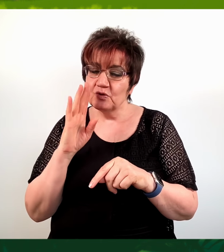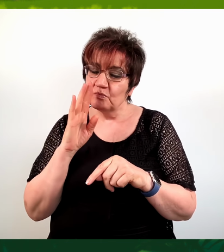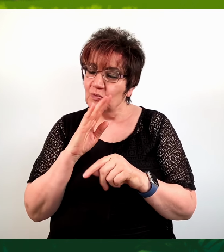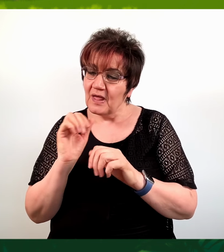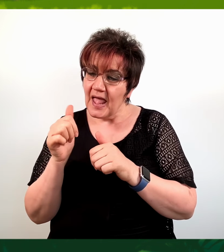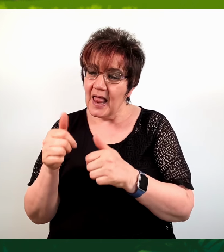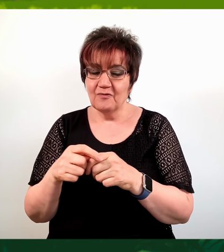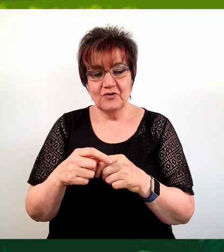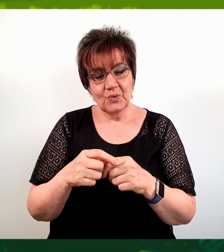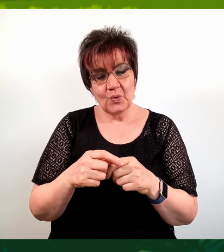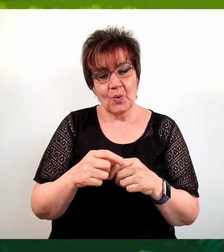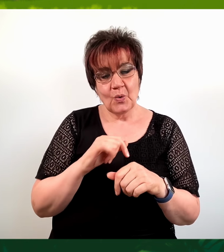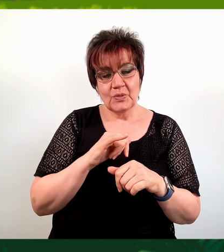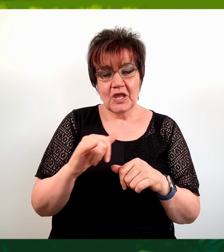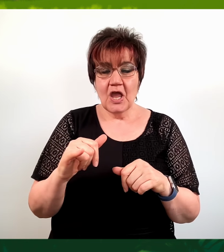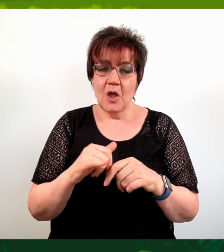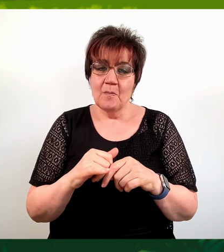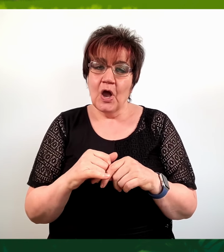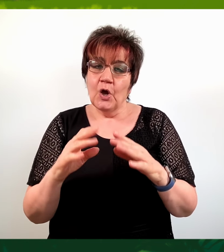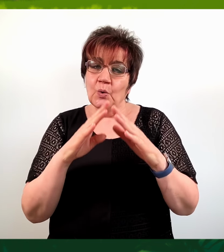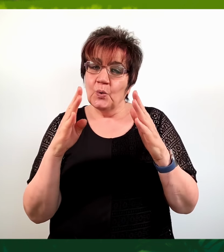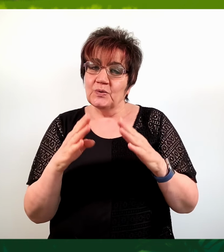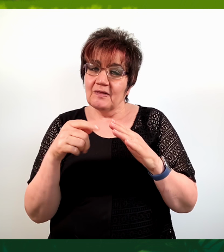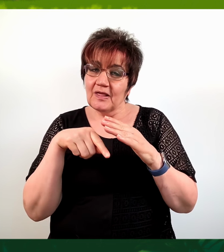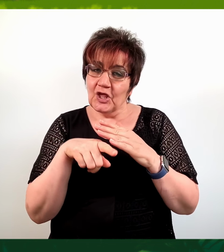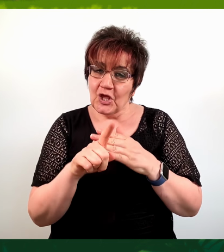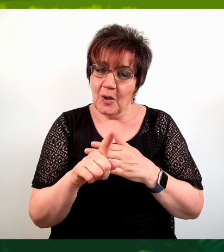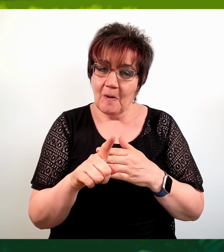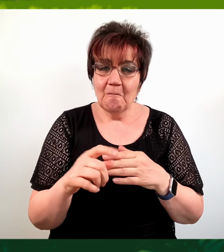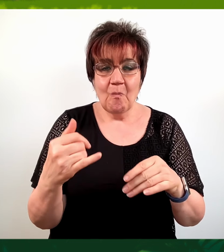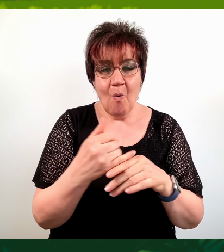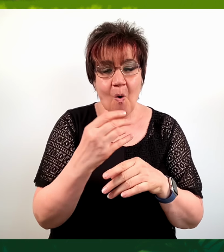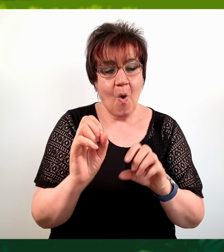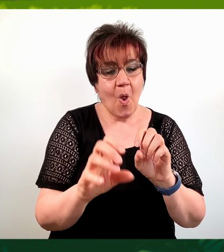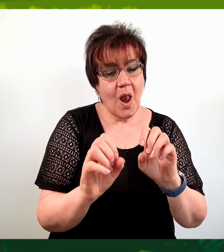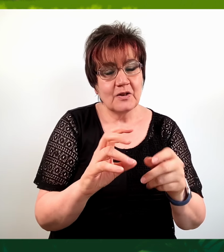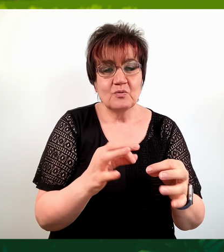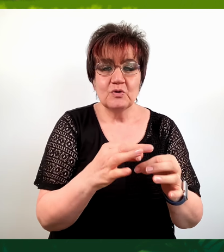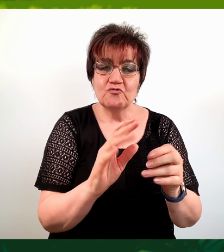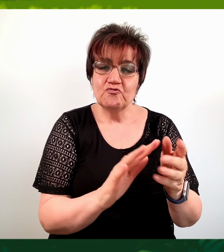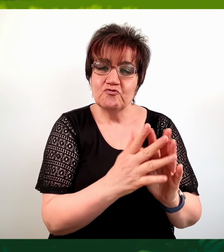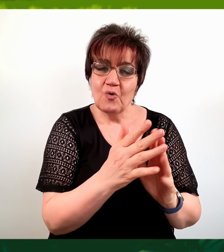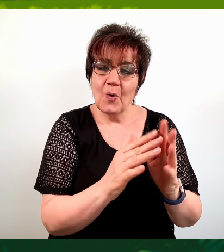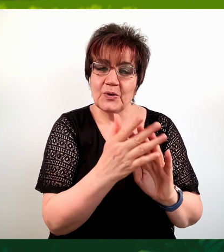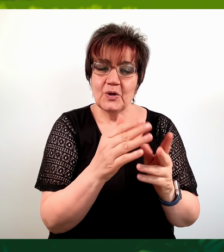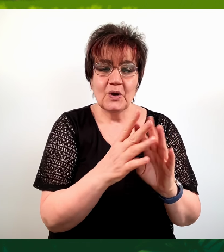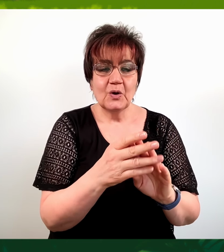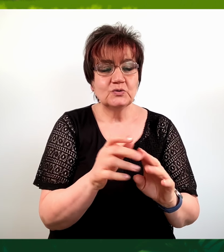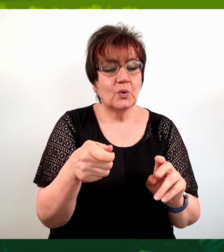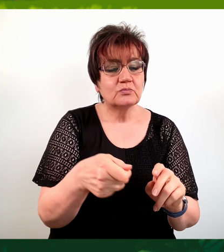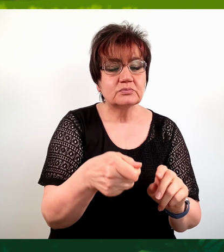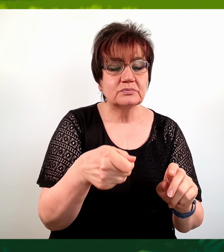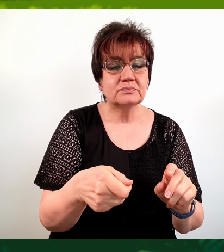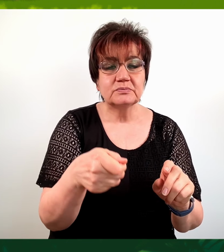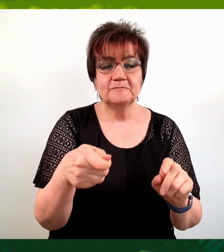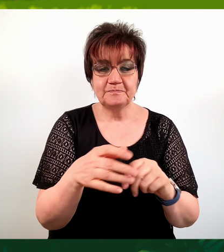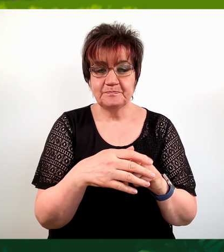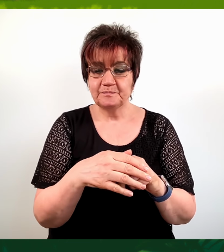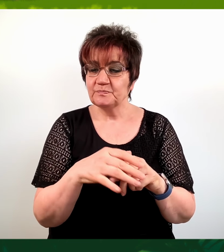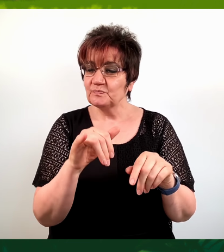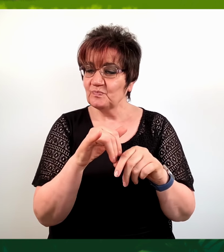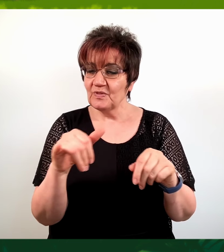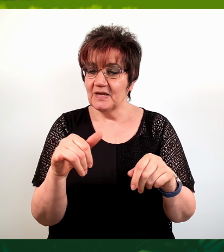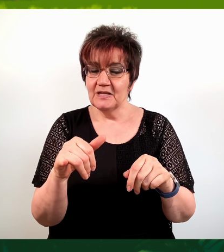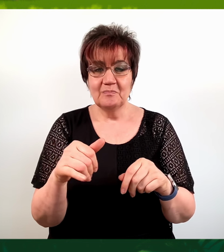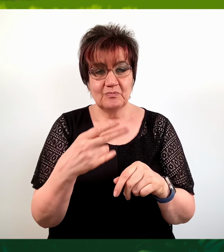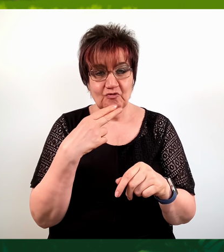so, dass es in der kleinen Hütte immer schön warm und kuschelig war, stellte den Kessel aufs Feuer, damit